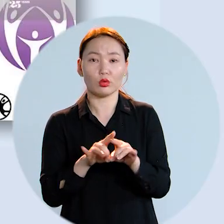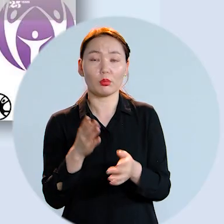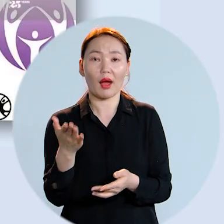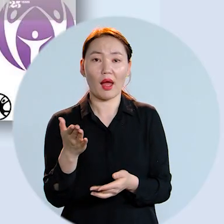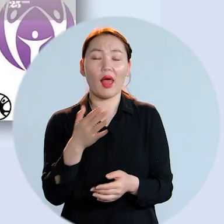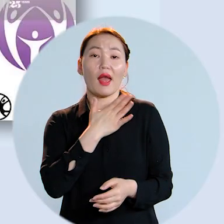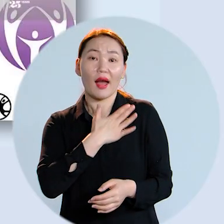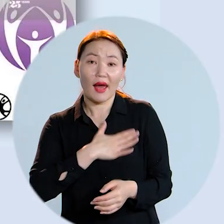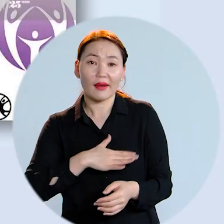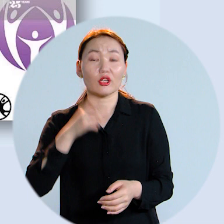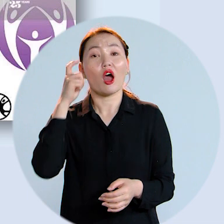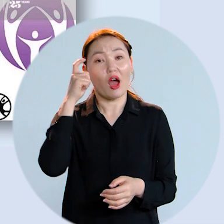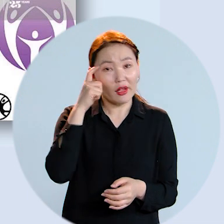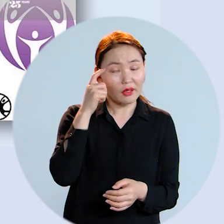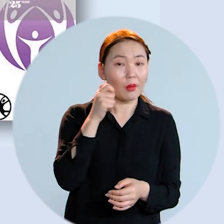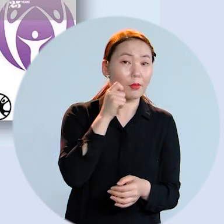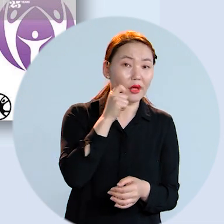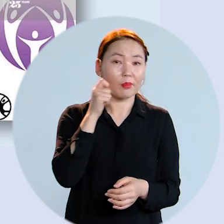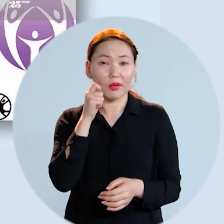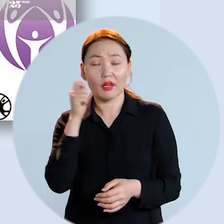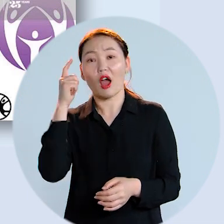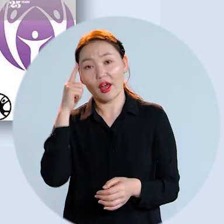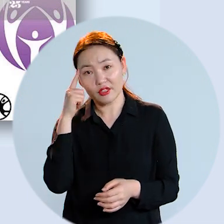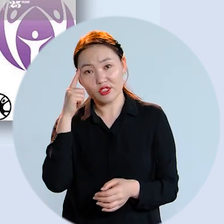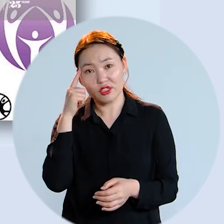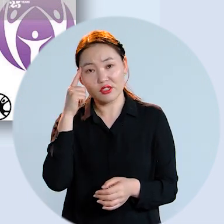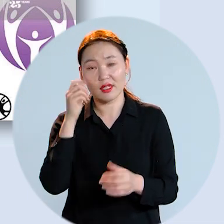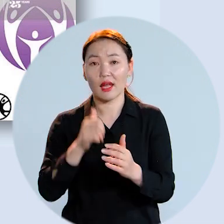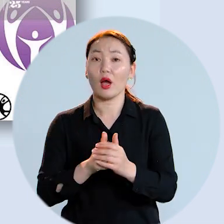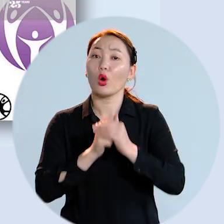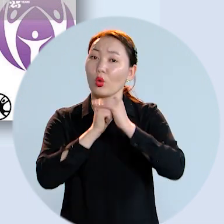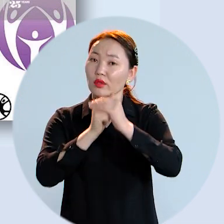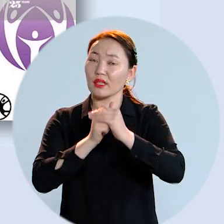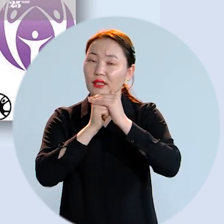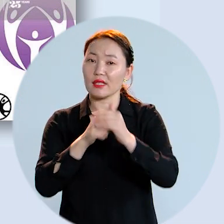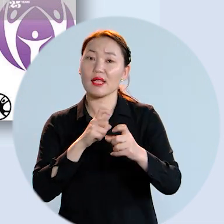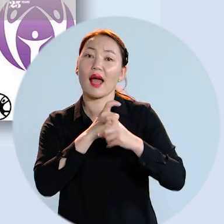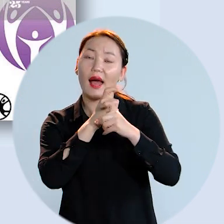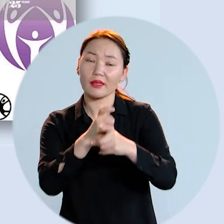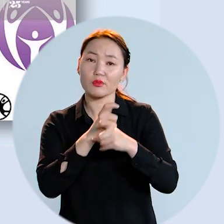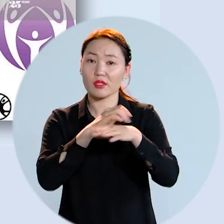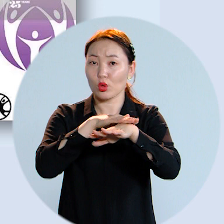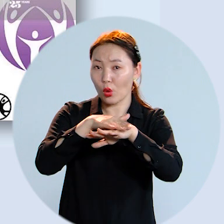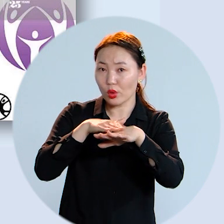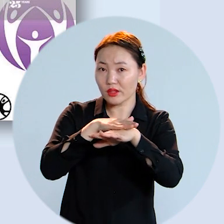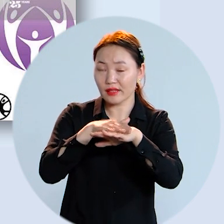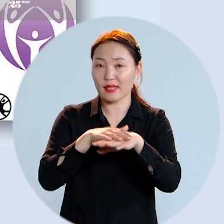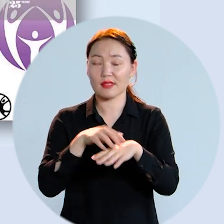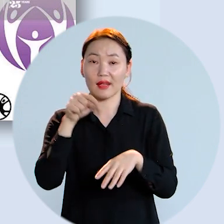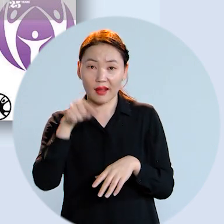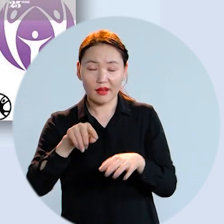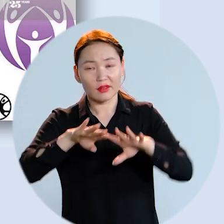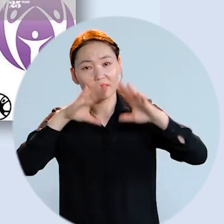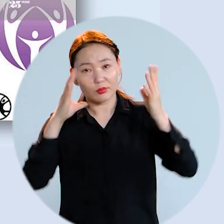ойлголцлоос, хүндэтгэлээс, хариуцлагаас, халамж анхаарлаас, уучлалаас энэ бүгдийг эрэг зүг авчих